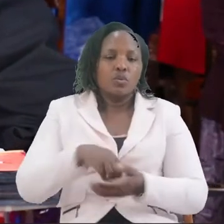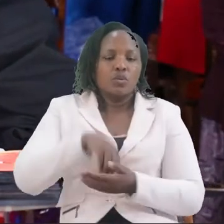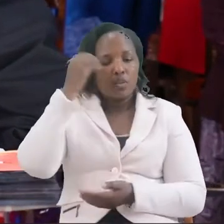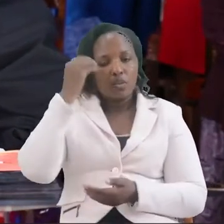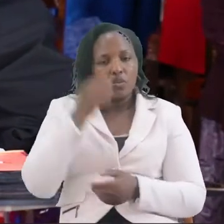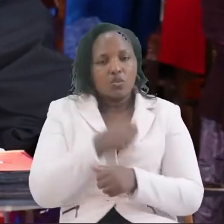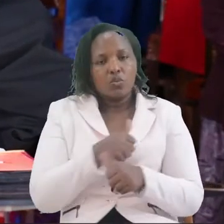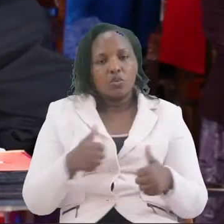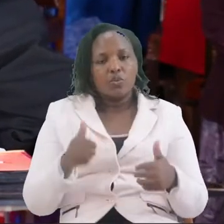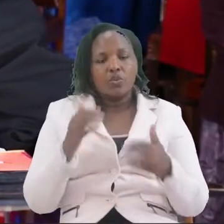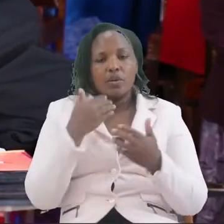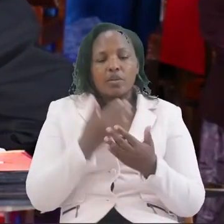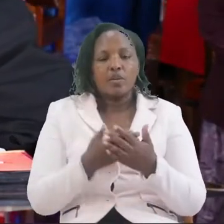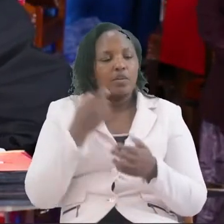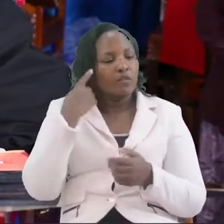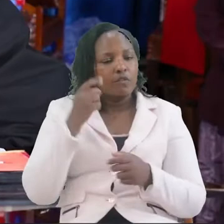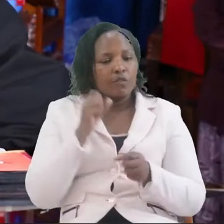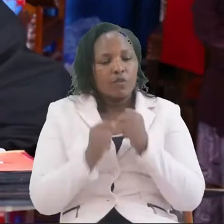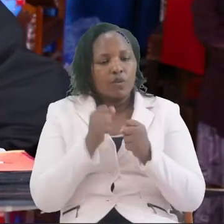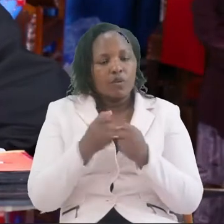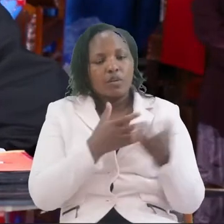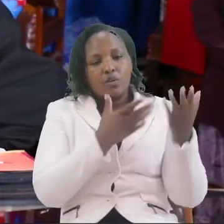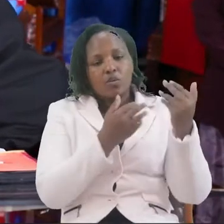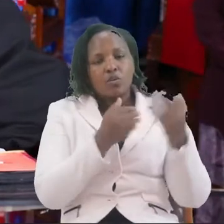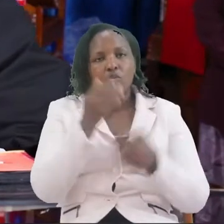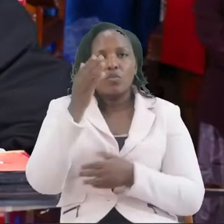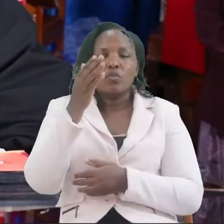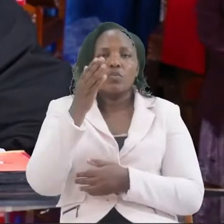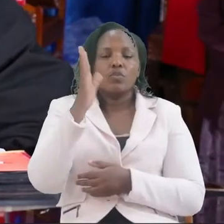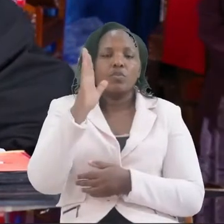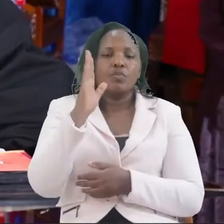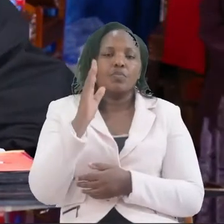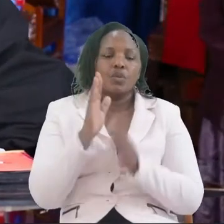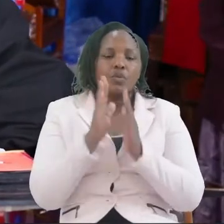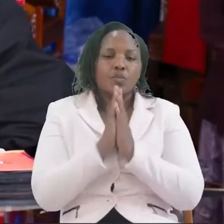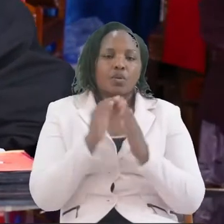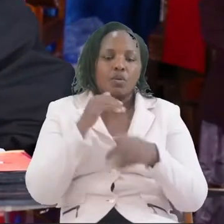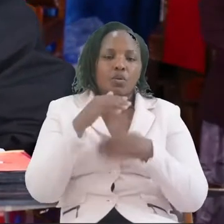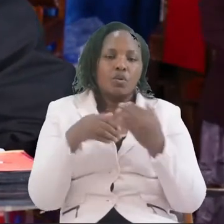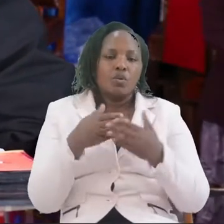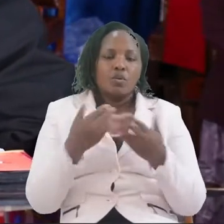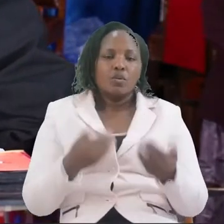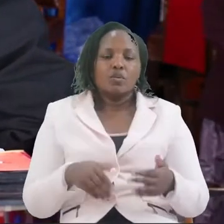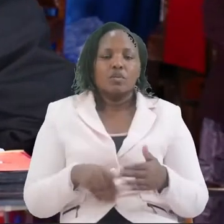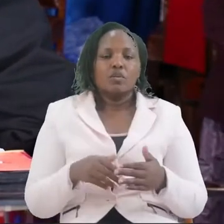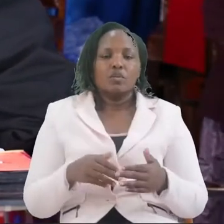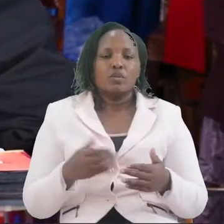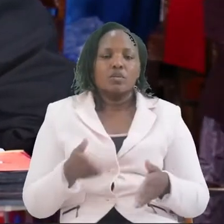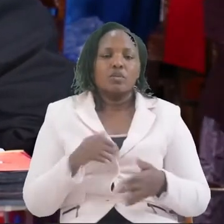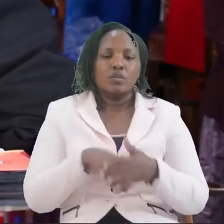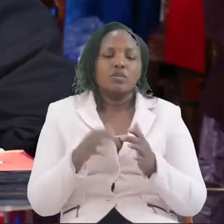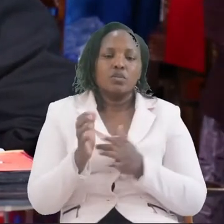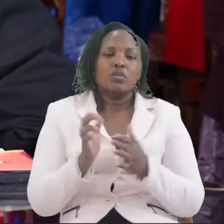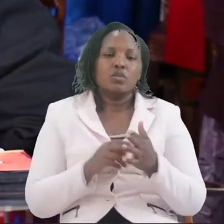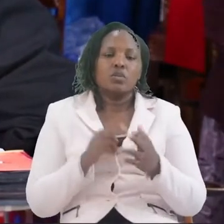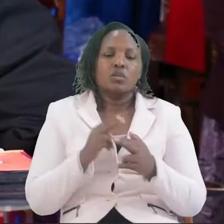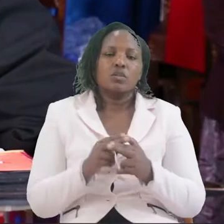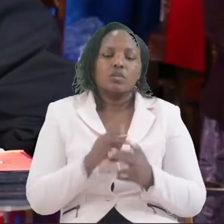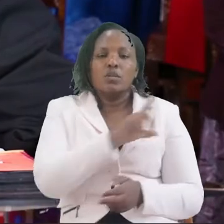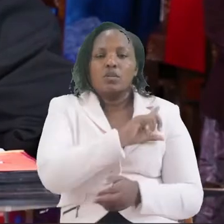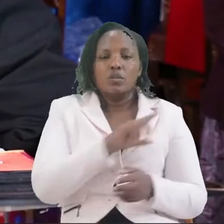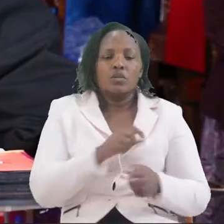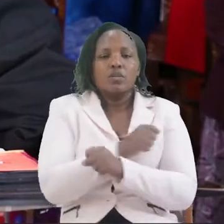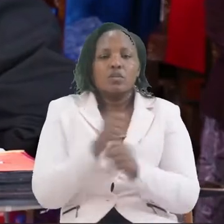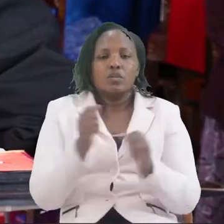Tunakushukuru kwa sababu ni kimbilio na tegemeo letu, kwa sababu tuomba haya yote katika jina la Yesu Kristo aliye Bwana na